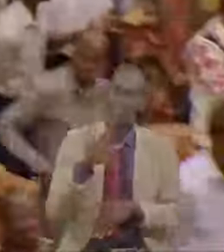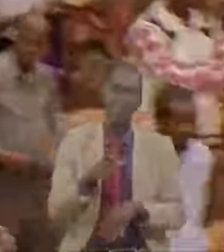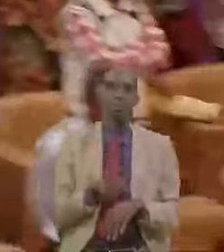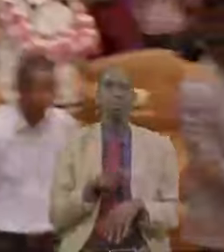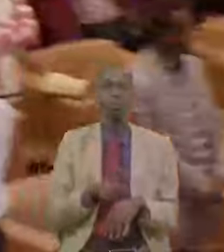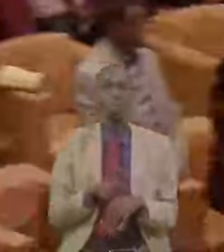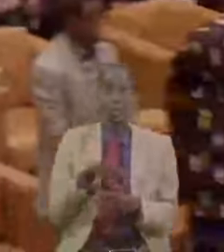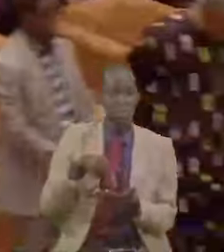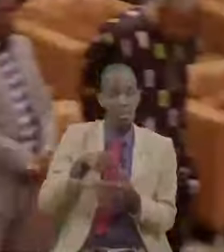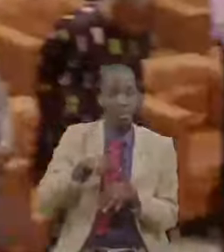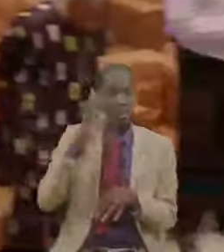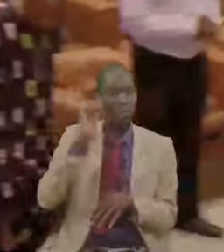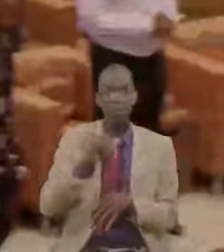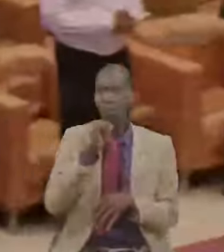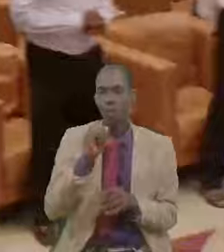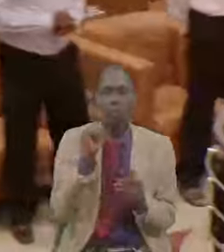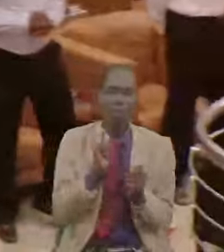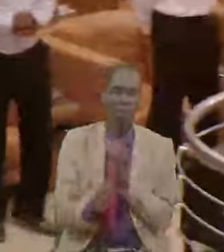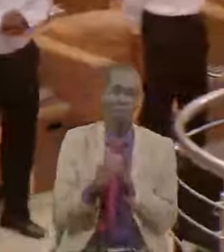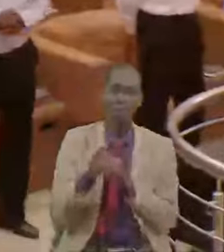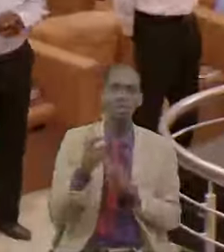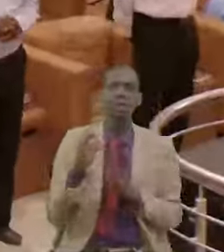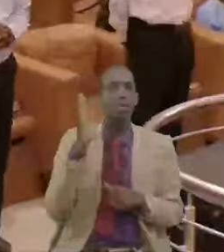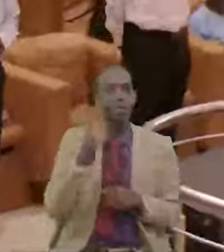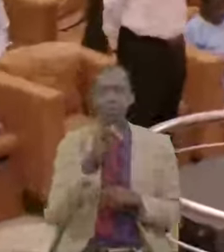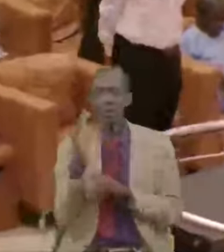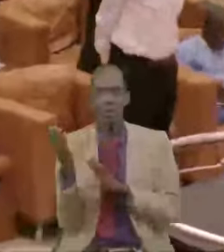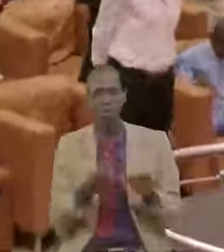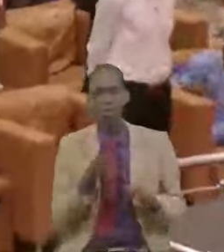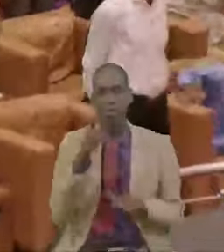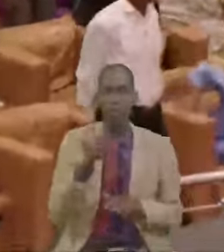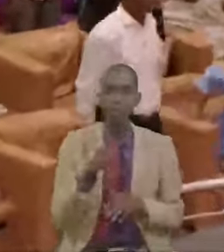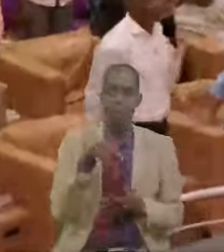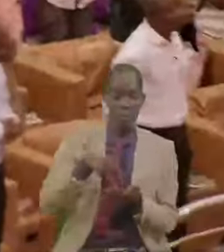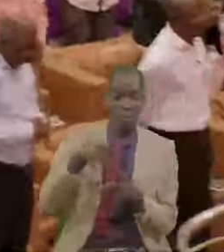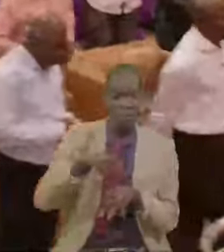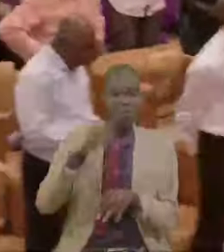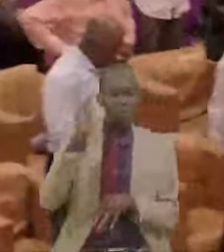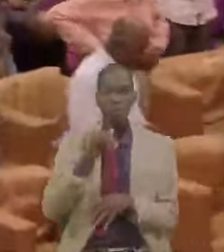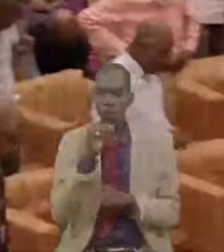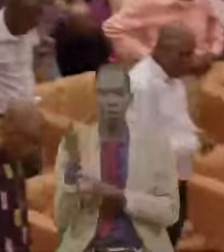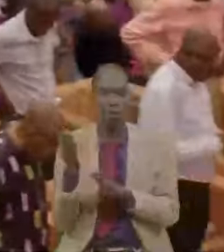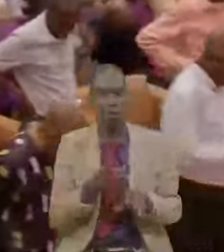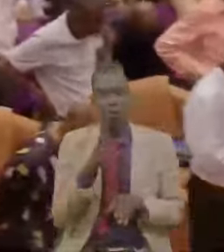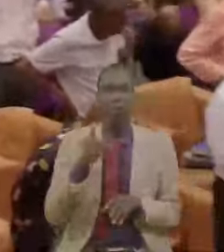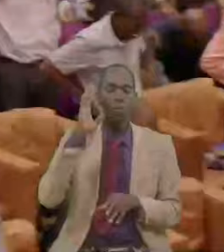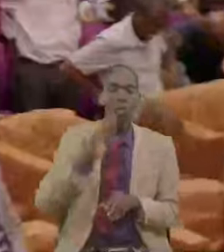C'est votre moment. Ce moment ne va pas vous dépasser. Il va vous pardonner les péchés. Il va